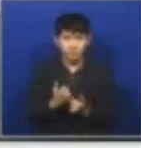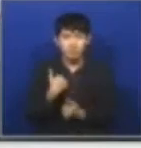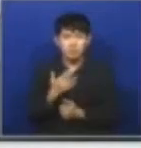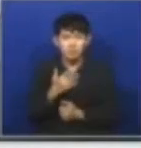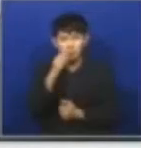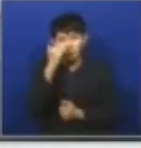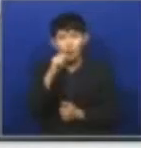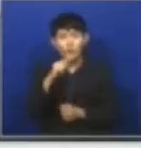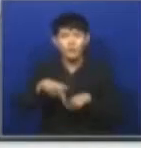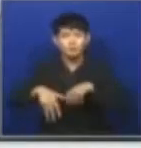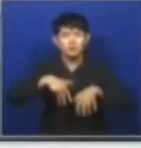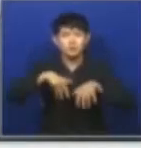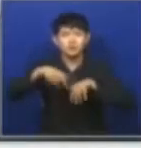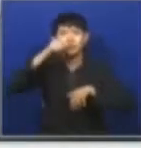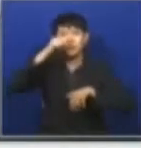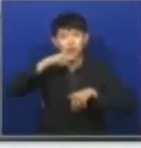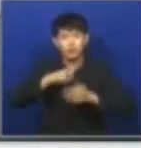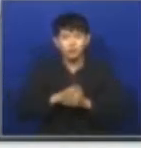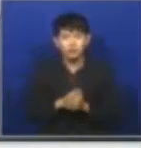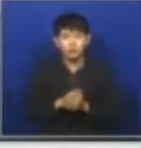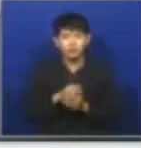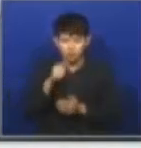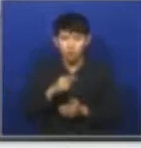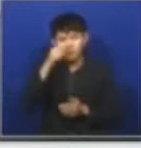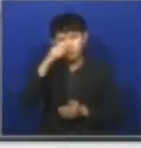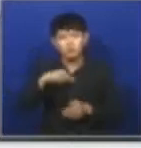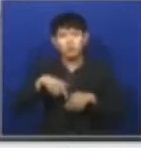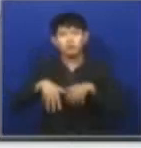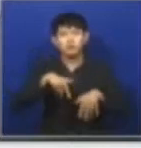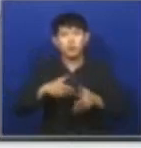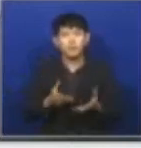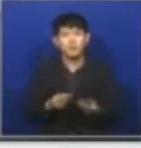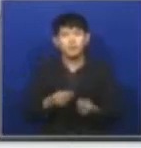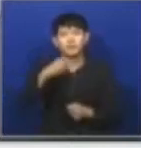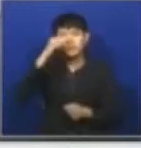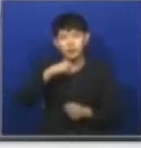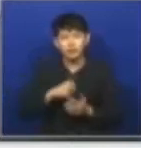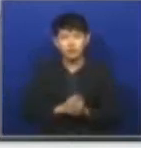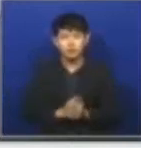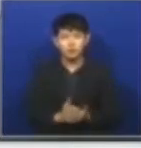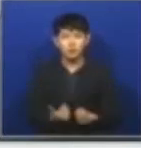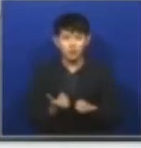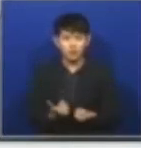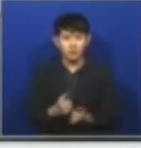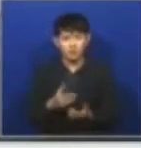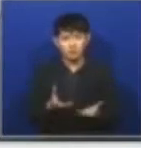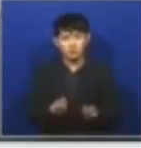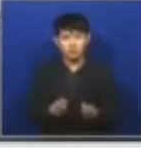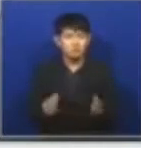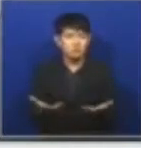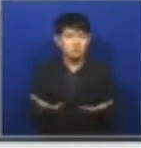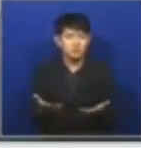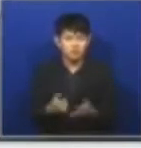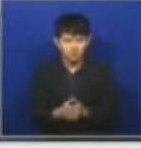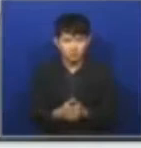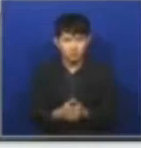ไทยถ้าเป็นประเทศต้องมีคนไทยแล้วก็แผ่นดินไทยที่เขาอยู่วันนี้เขากำลังไม่มีแผ่นดินอยู่คณะ